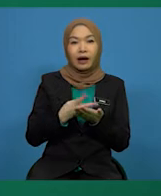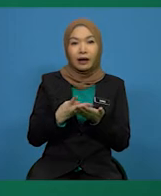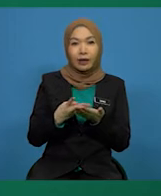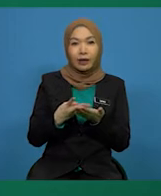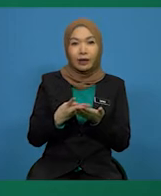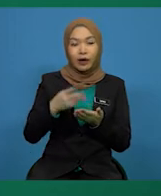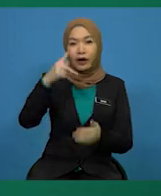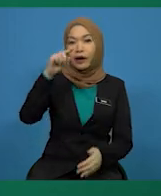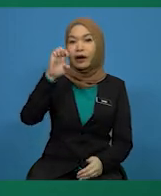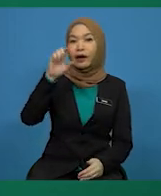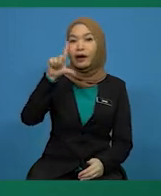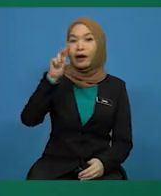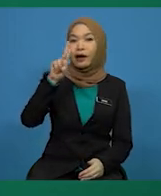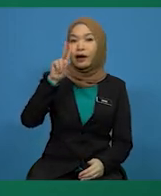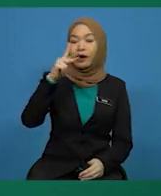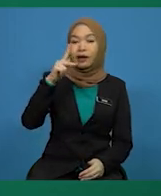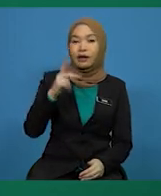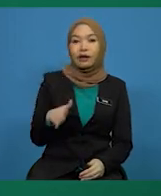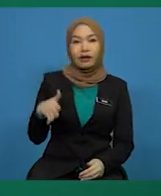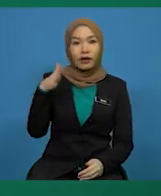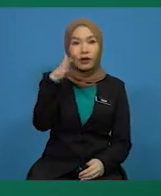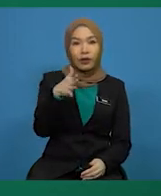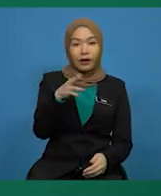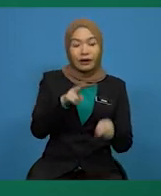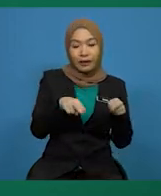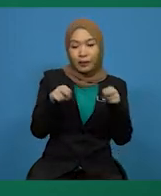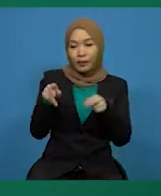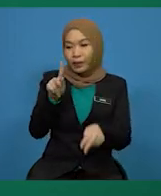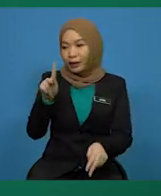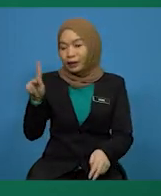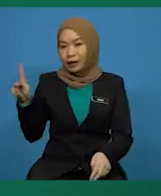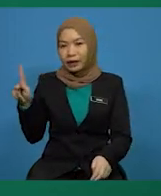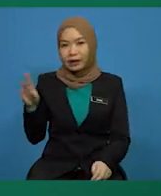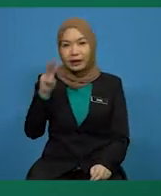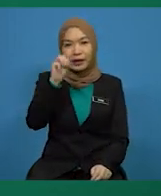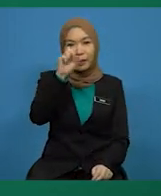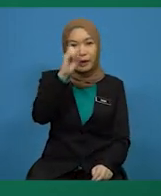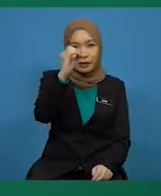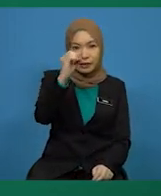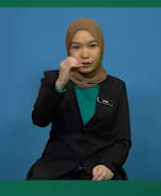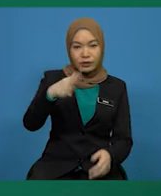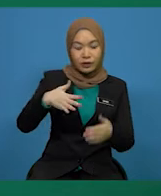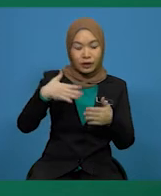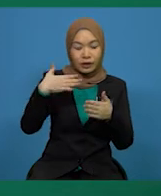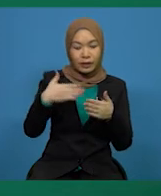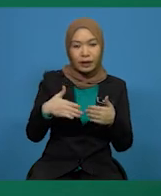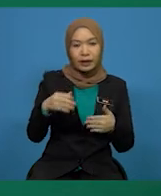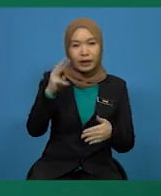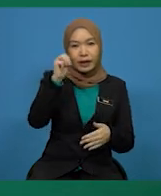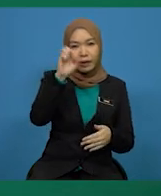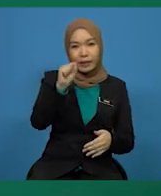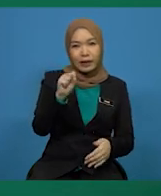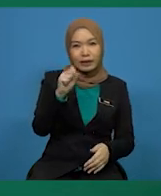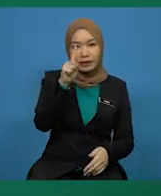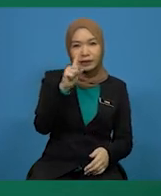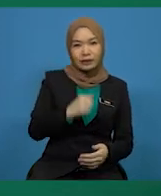penawaran wang ini akan beralih ke kanan. Ya, beralih kanan dari MS0 ke MS1. Kita